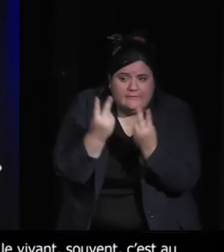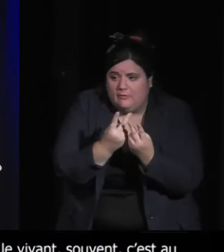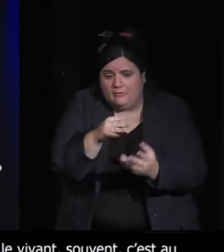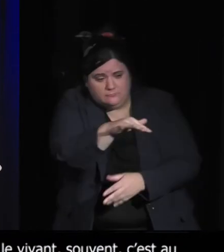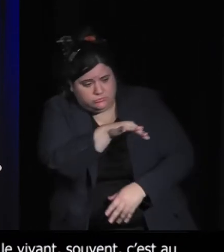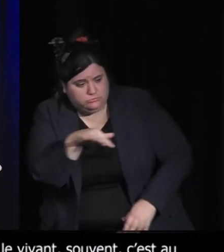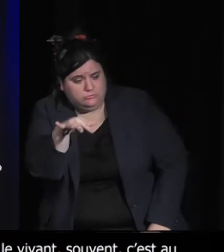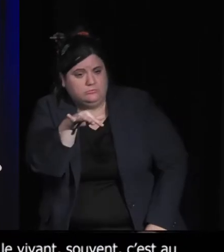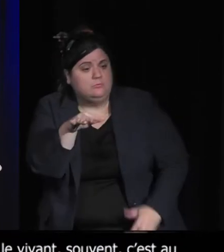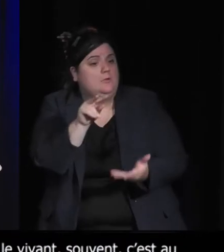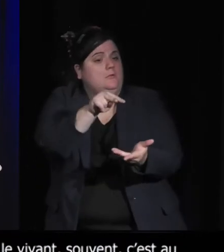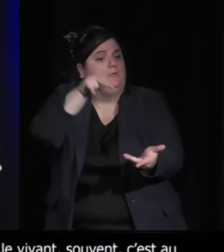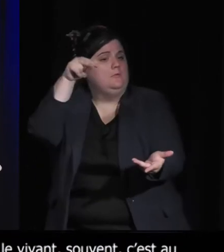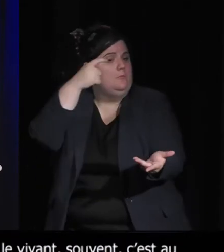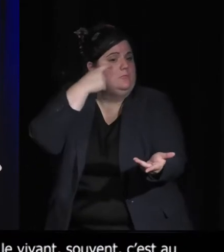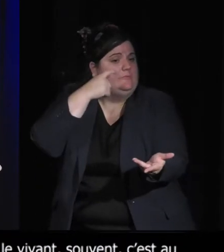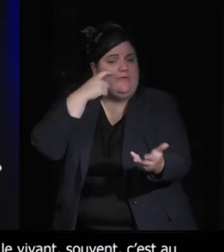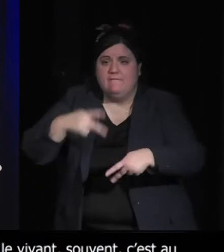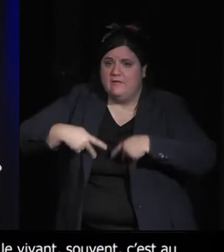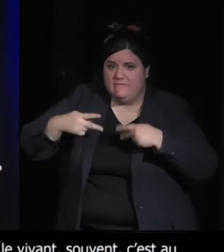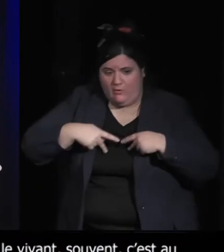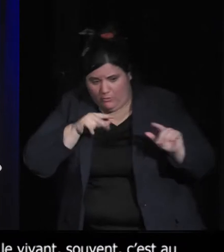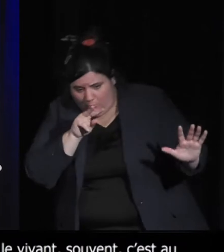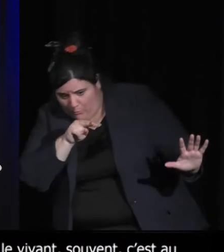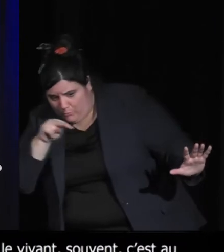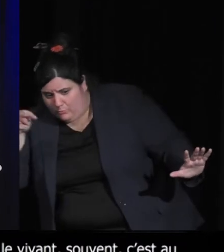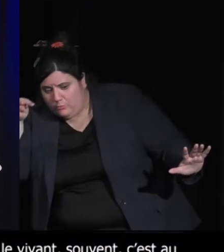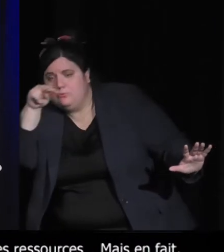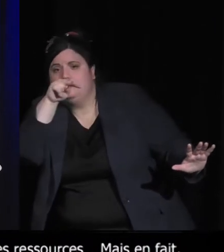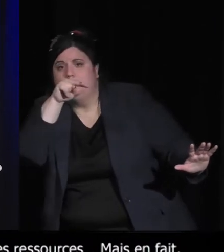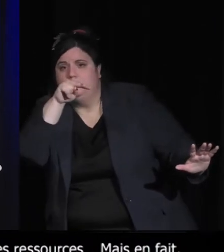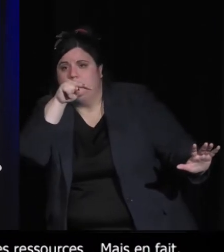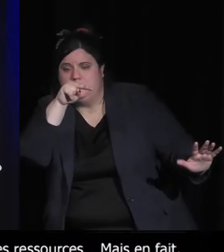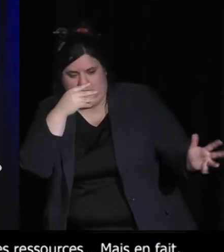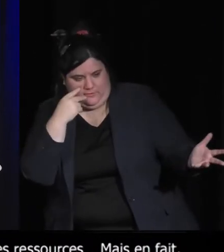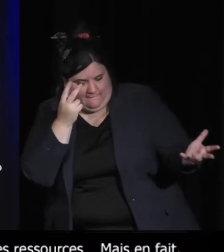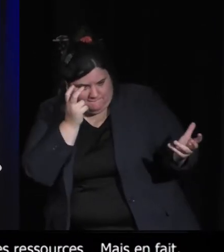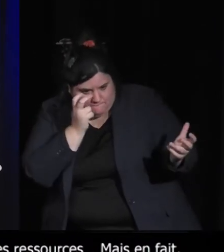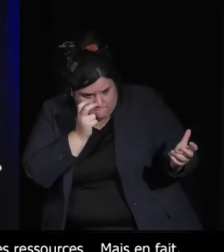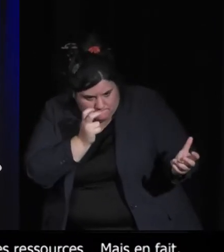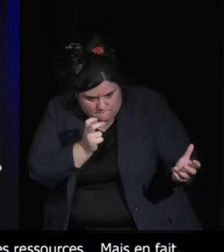si on observe le vivant, on peut être rapidement fasciné.